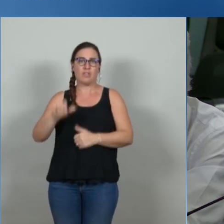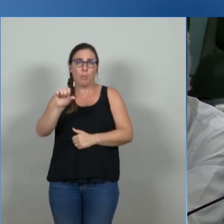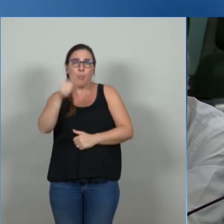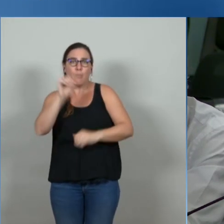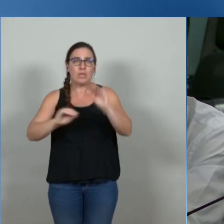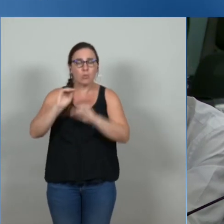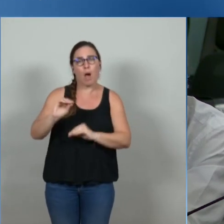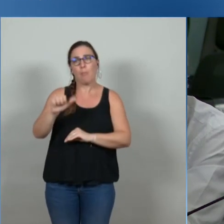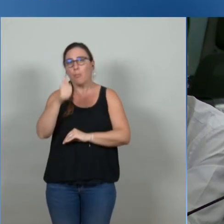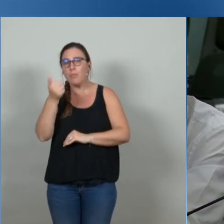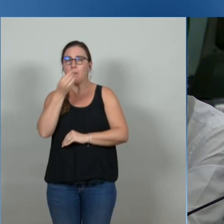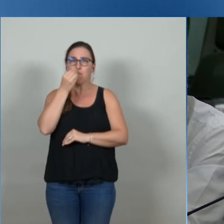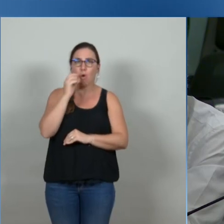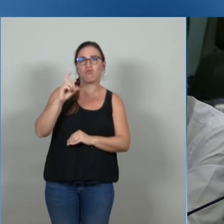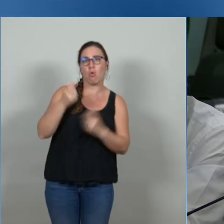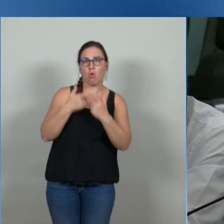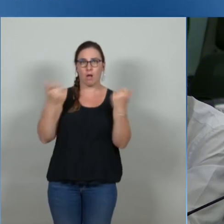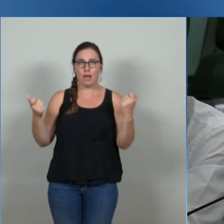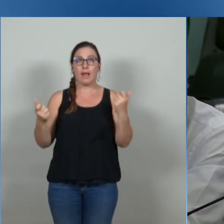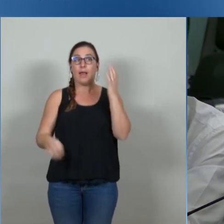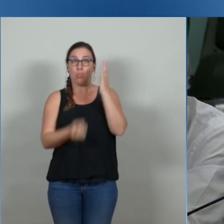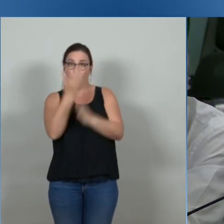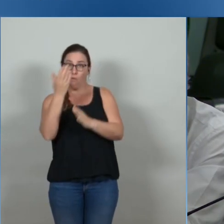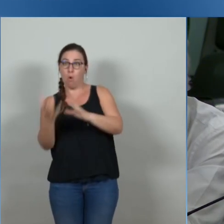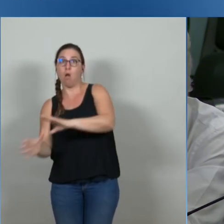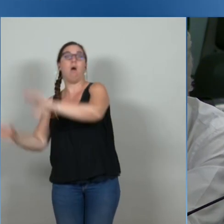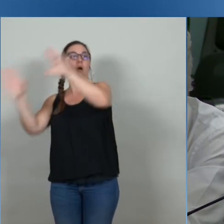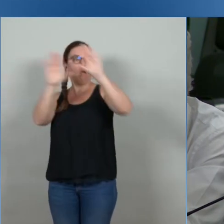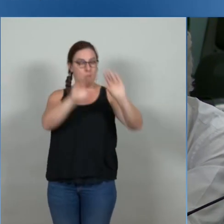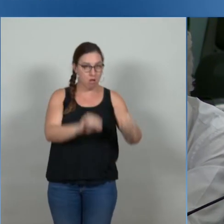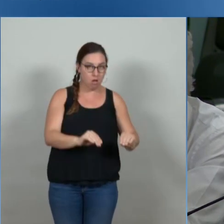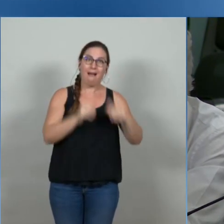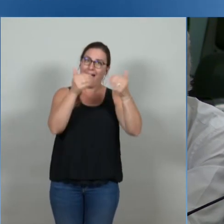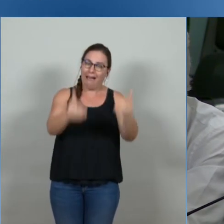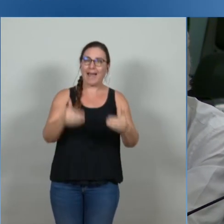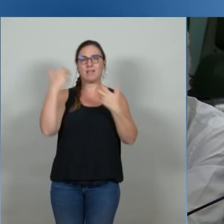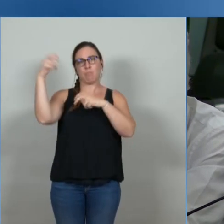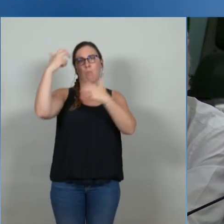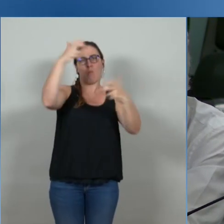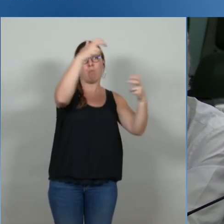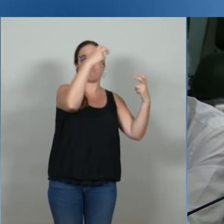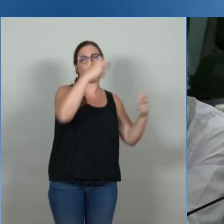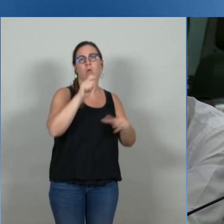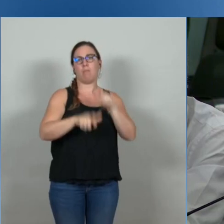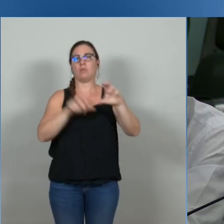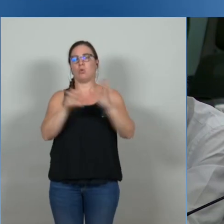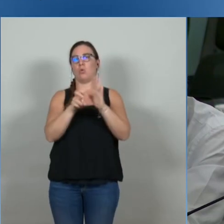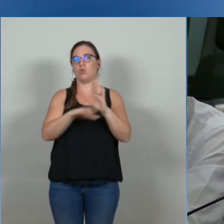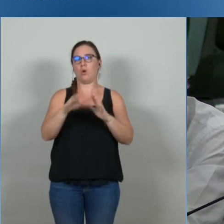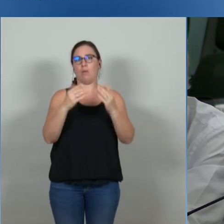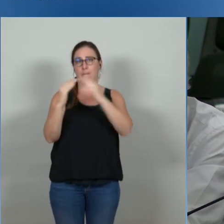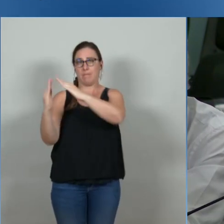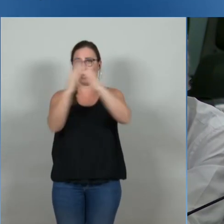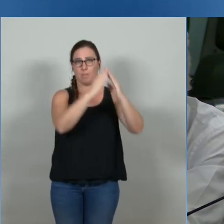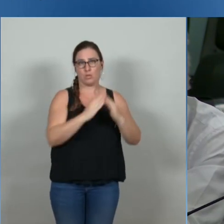et le transfert de ces personnes sur ce nouvel espace permettrait de faire cesser les nuisances que supportent les grenoblois qui vivent à